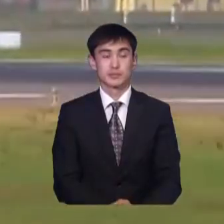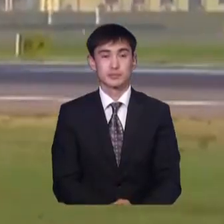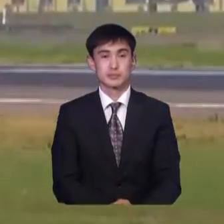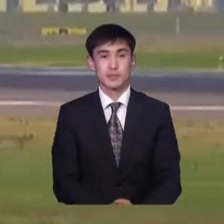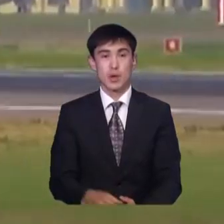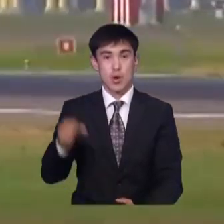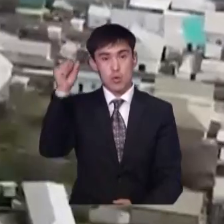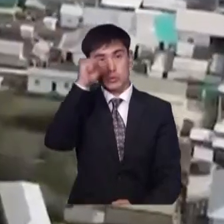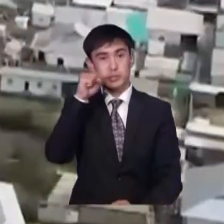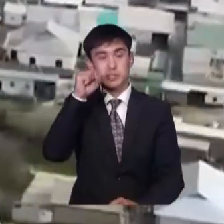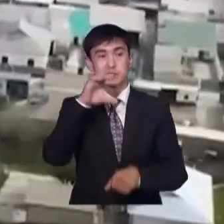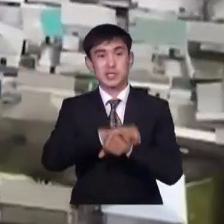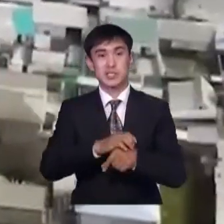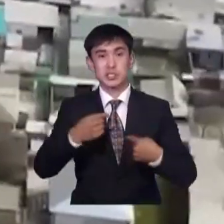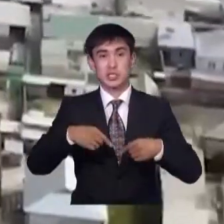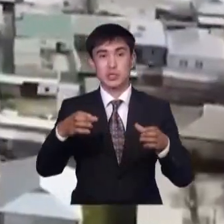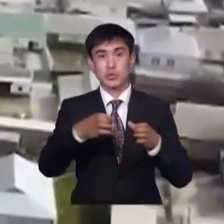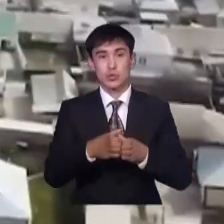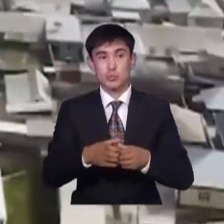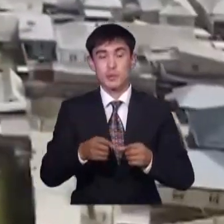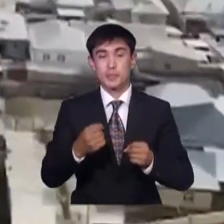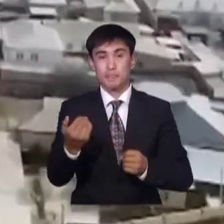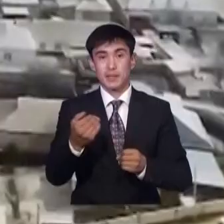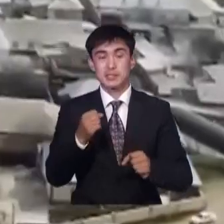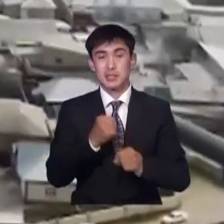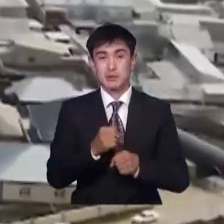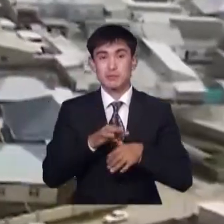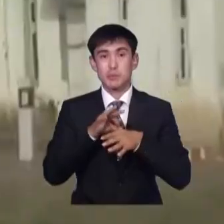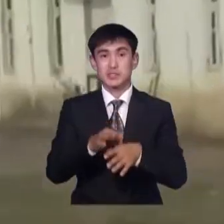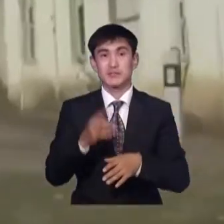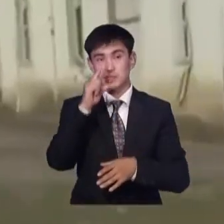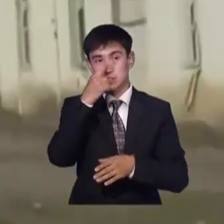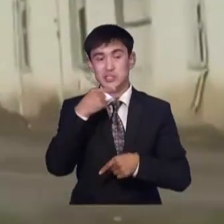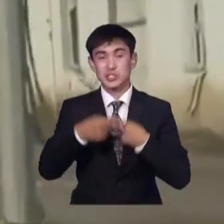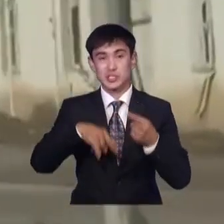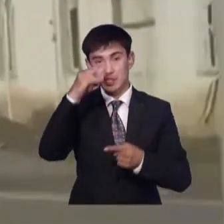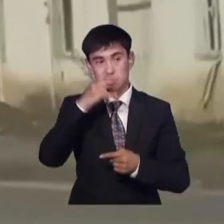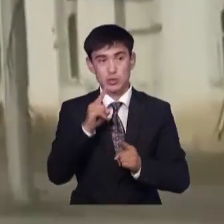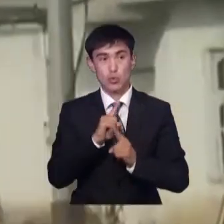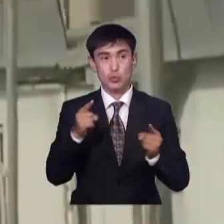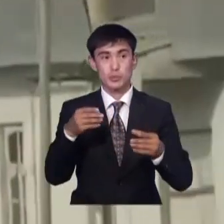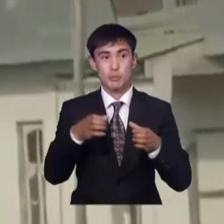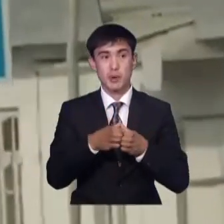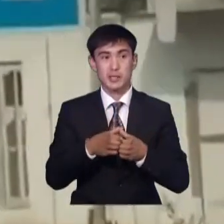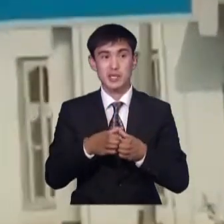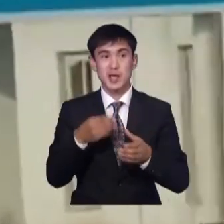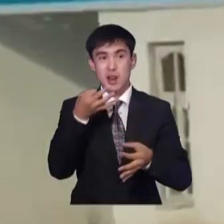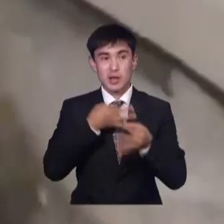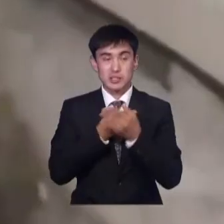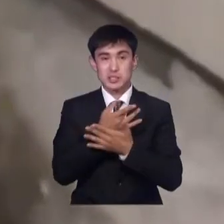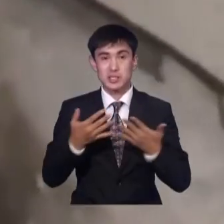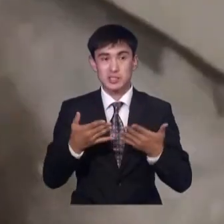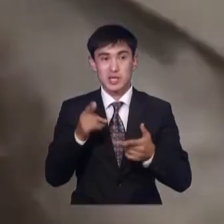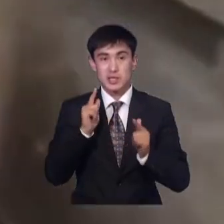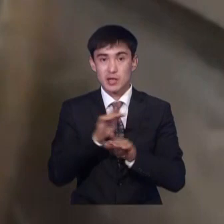В Узбекистане задержаны члены трансграничной группировки, занимавшиеся поставкой из Индии через Казахстан крупных партий лекарственных средств